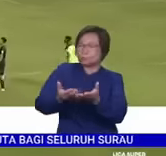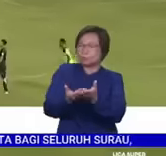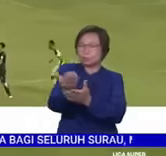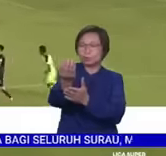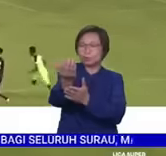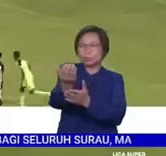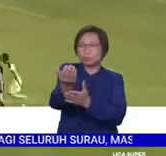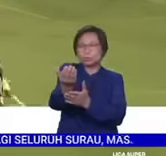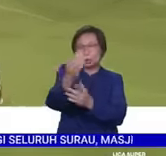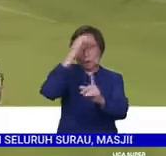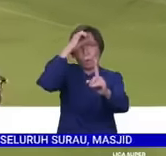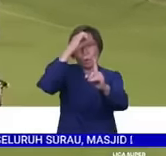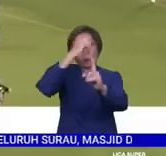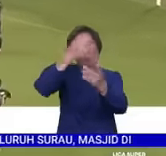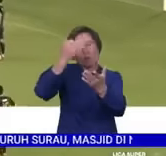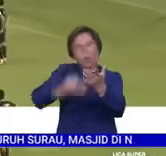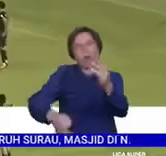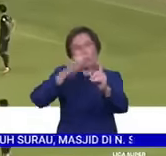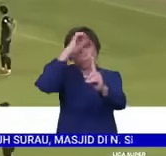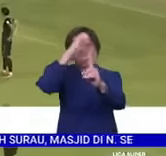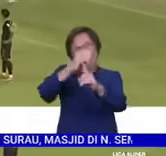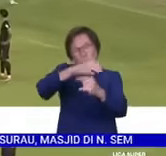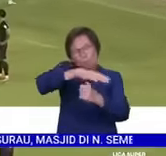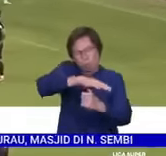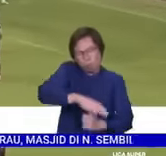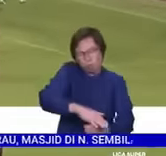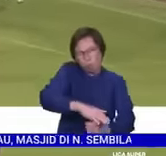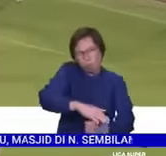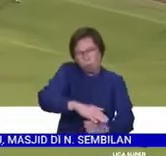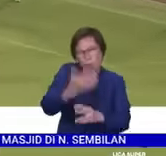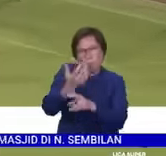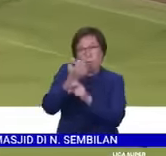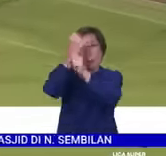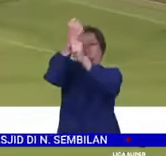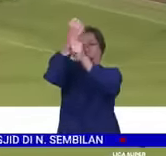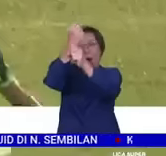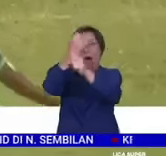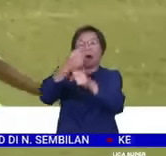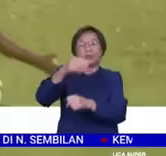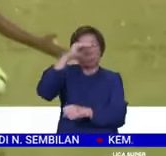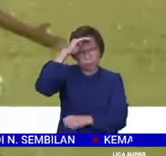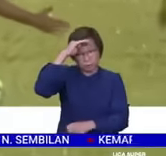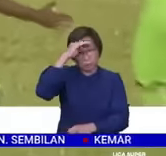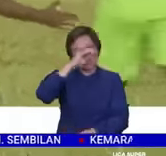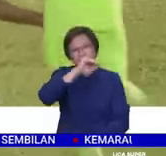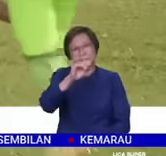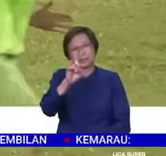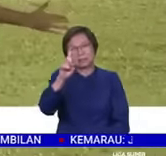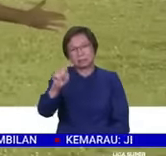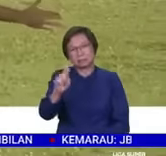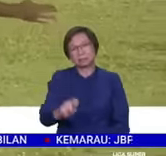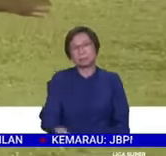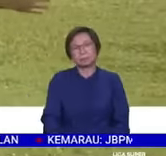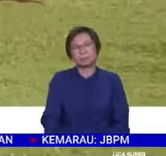merencanakan misi Mereka memberi tekanan ke atas pendahulu Liga Johor Darul takzim